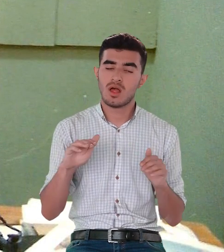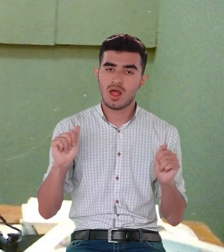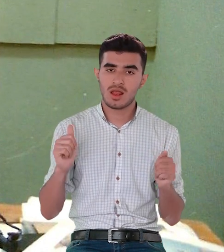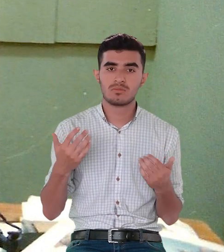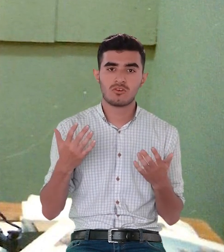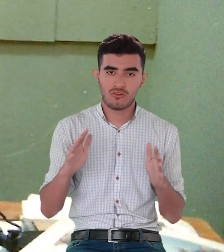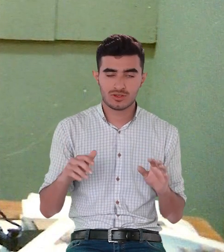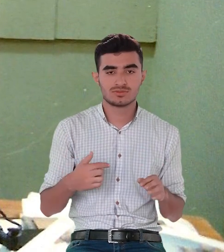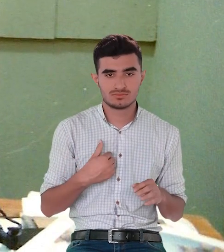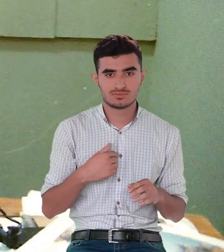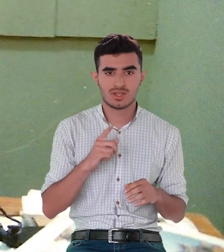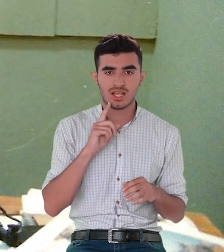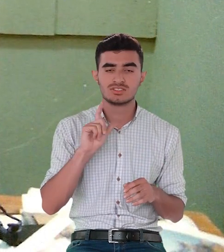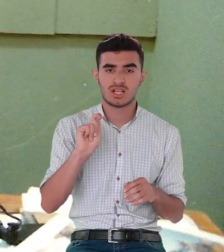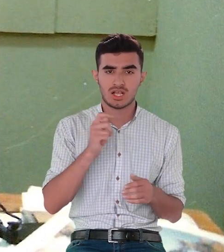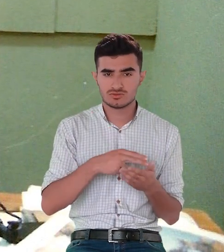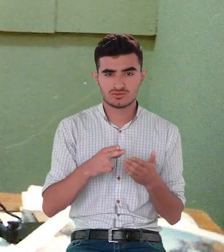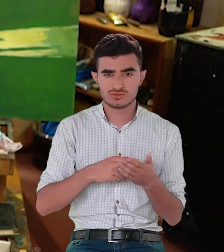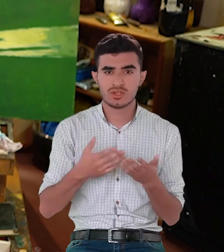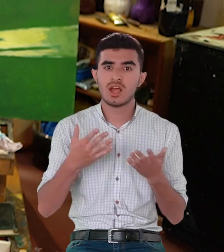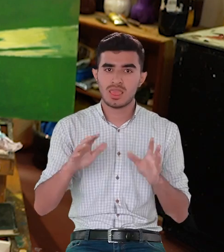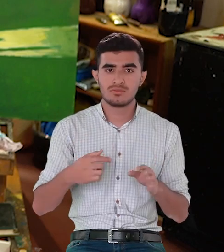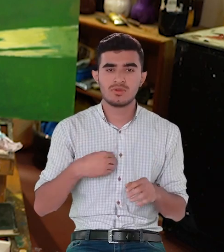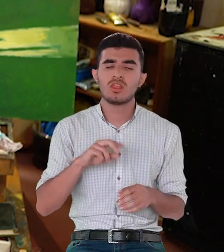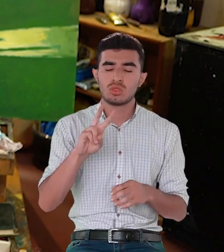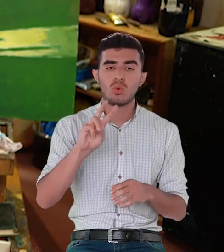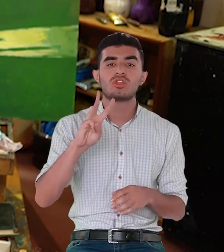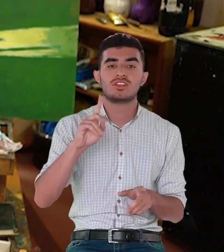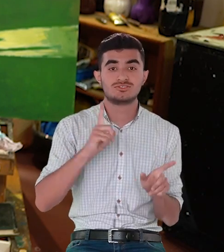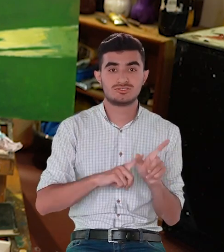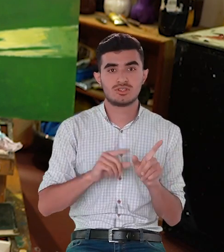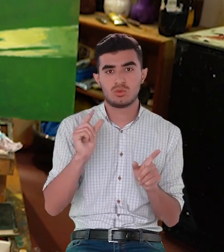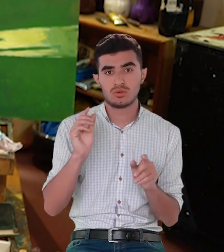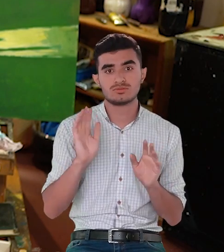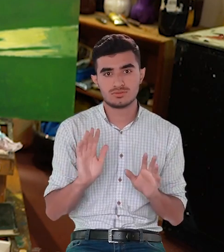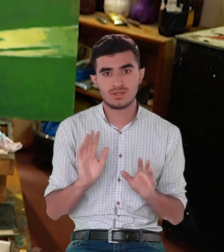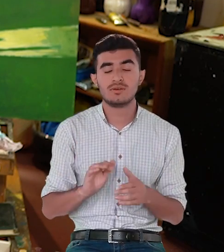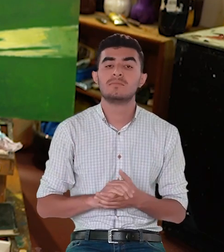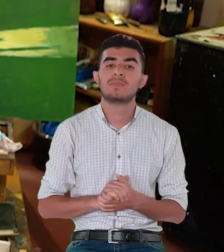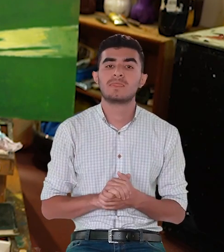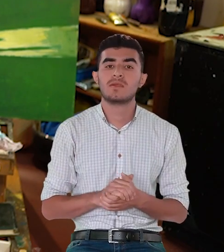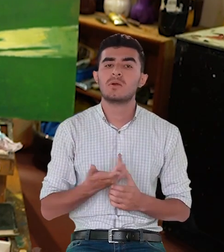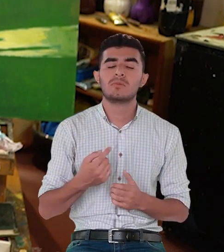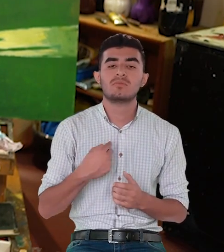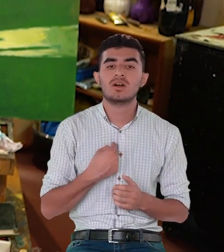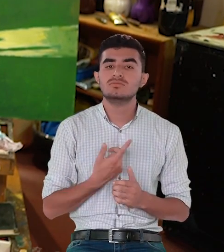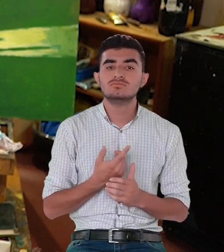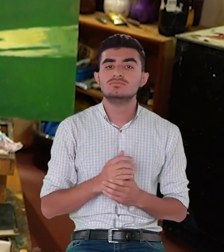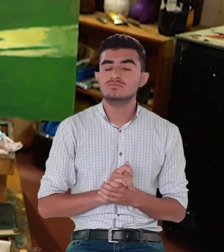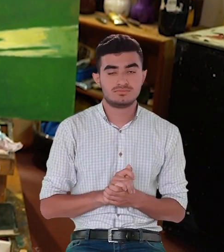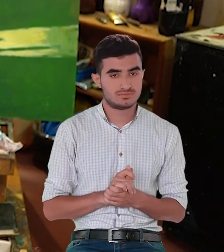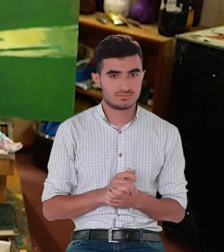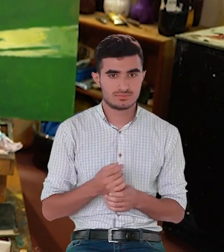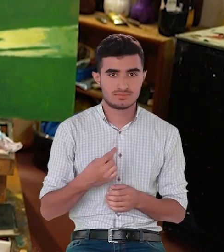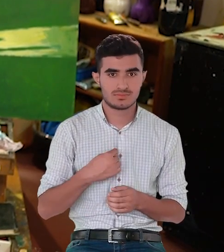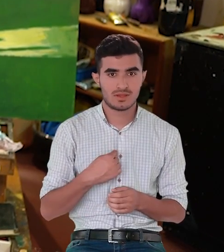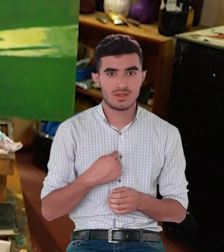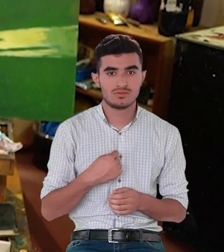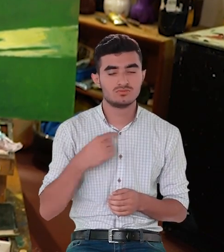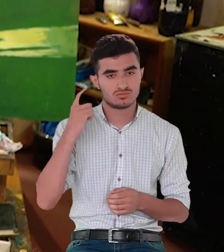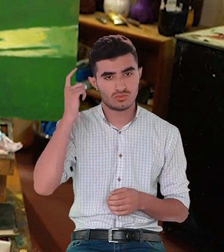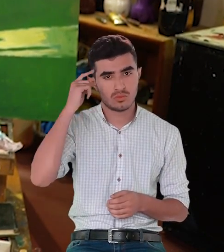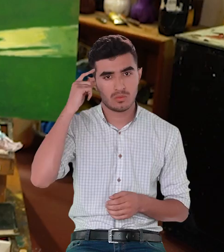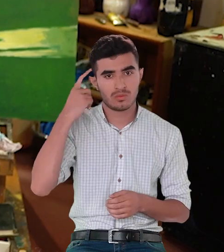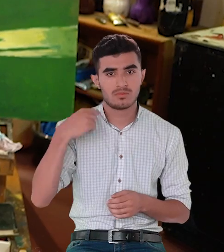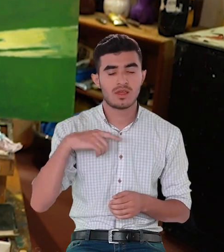وہ بنا اس کے اوپر، وہ ہر ایک کے پاس تھا. کافی سال پہلے کی بات ہے جب مجھے میں ریٹائر ابھی نہیں